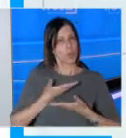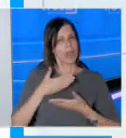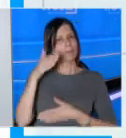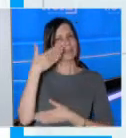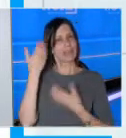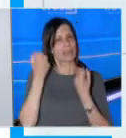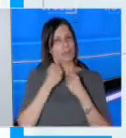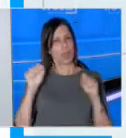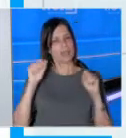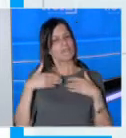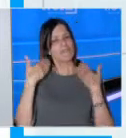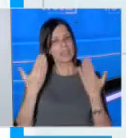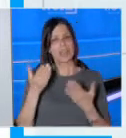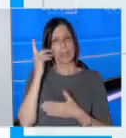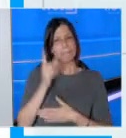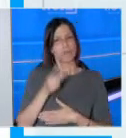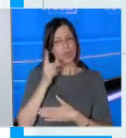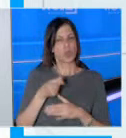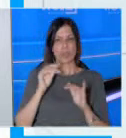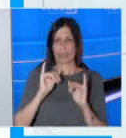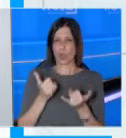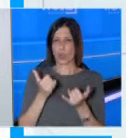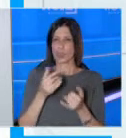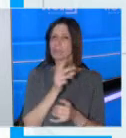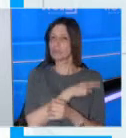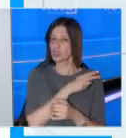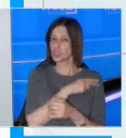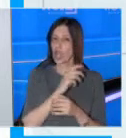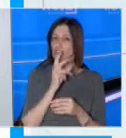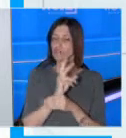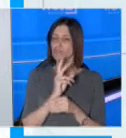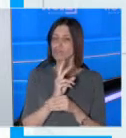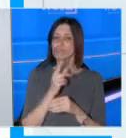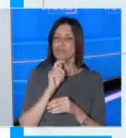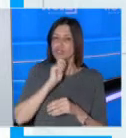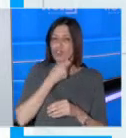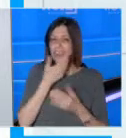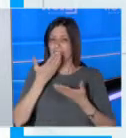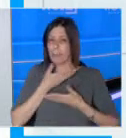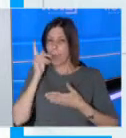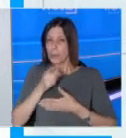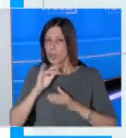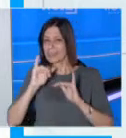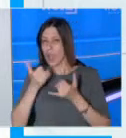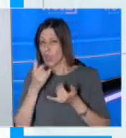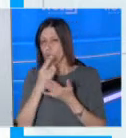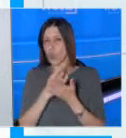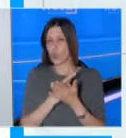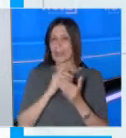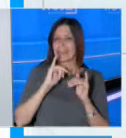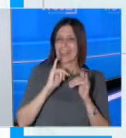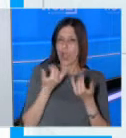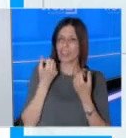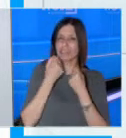במדינה דמוקרטית וייתן להם את הפקודות הנכונות. משטרה ושב"כ שיקבלו פקודות נכונות, חוקים נכונים ושחרור